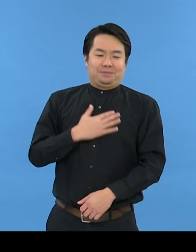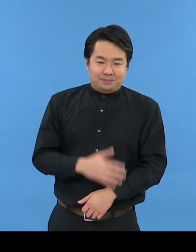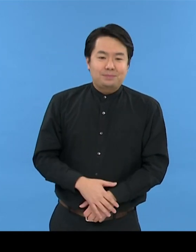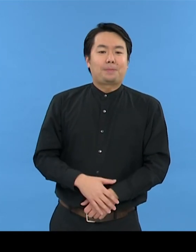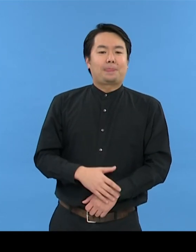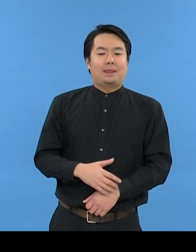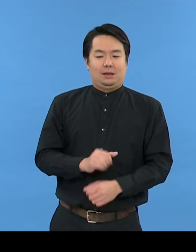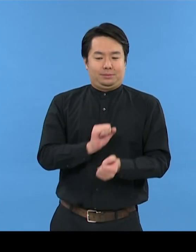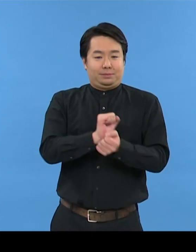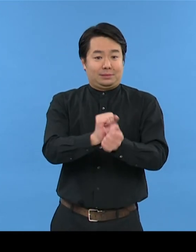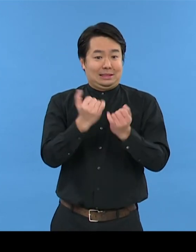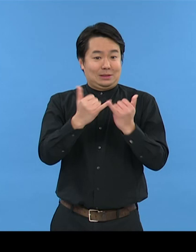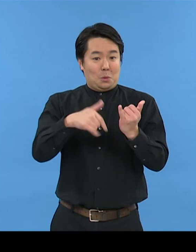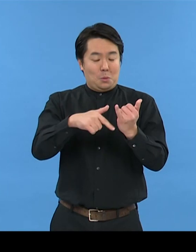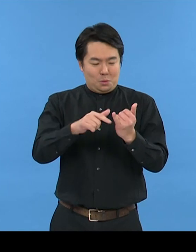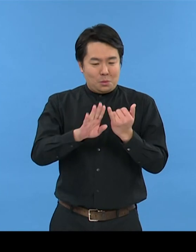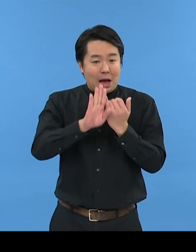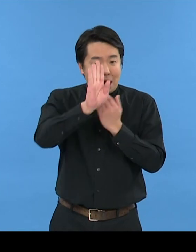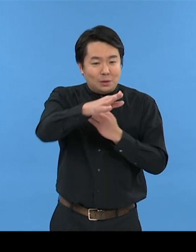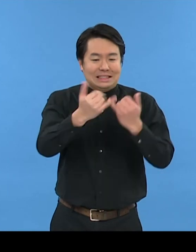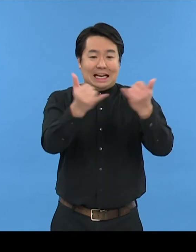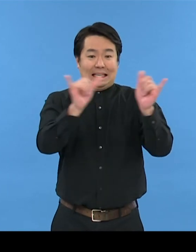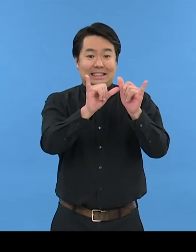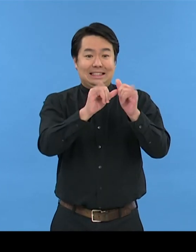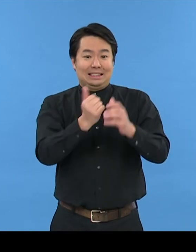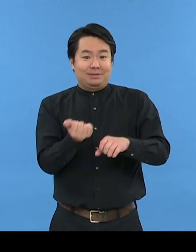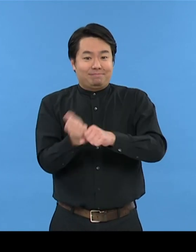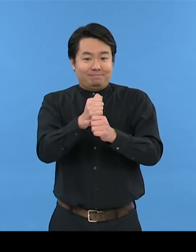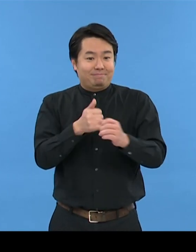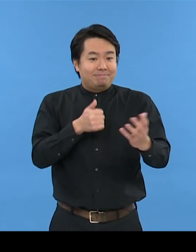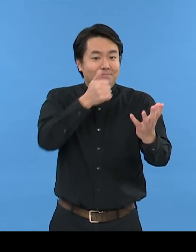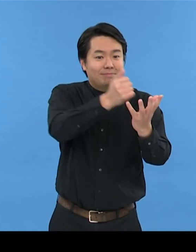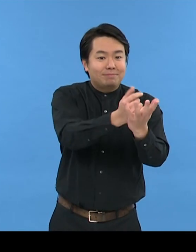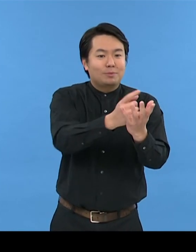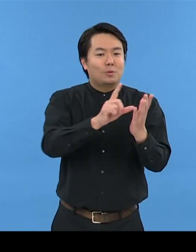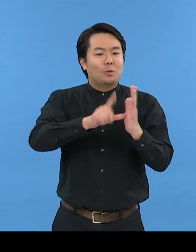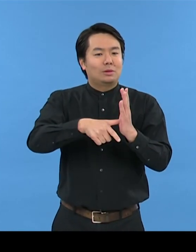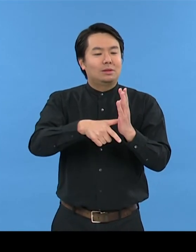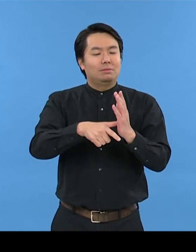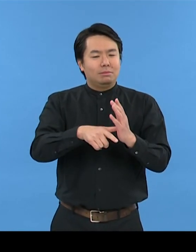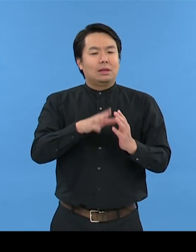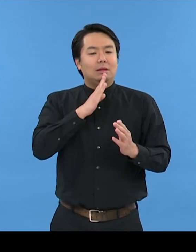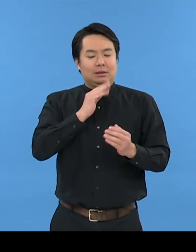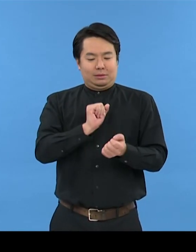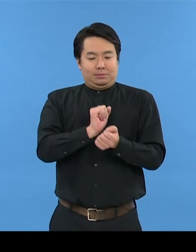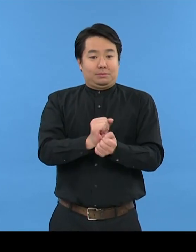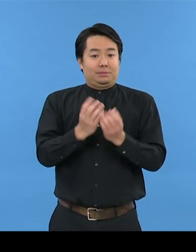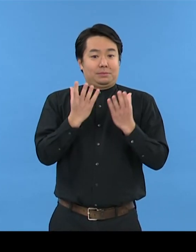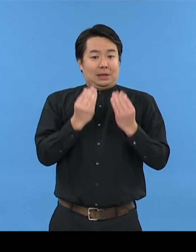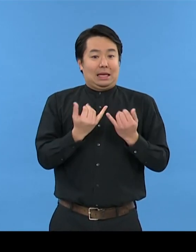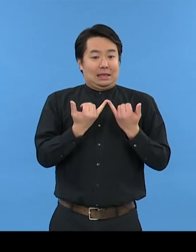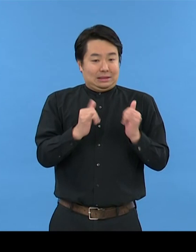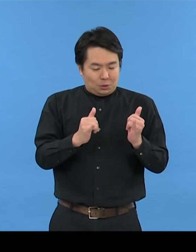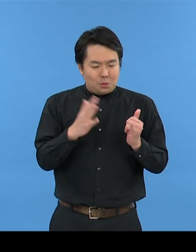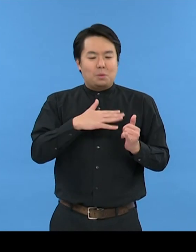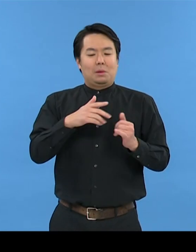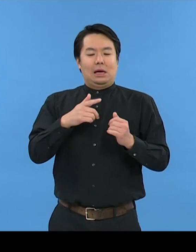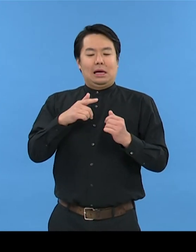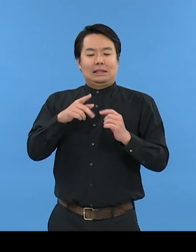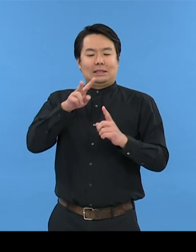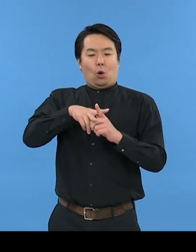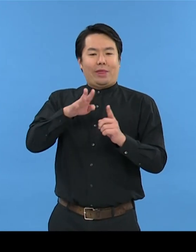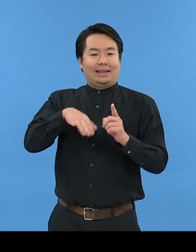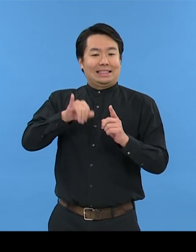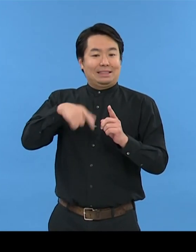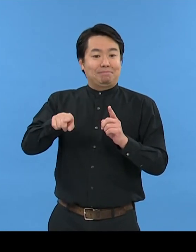その受刑者が社会復帰した後のことになるわけですよねもちろんその社会はやはり受刑